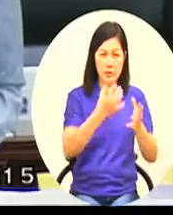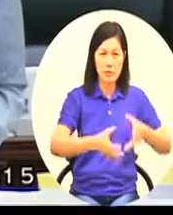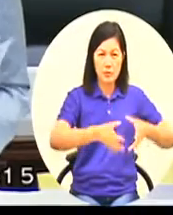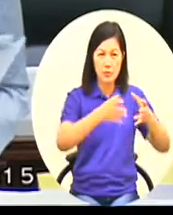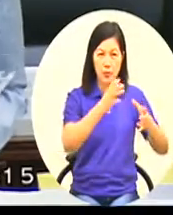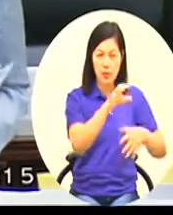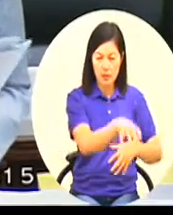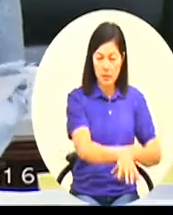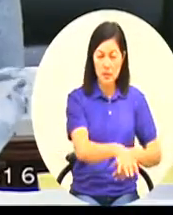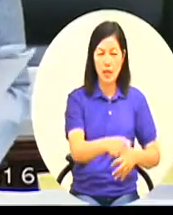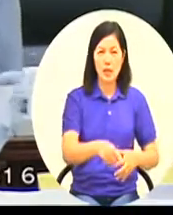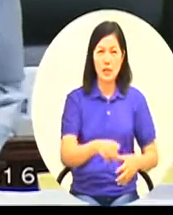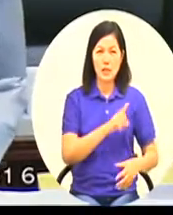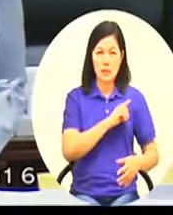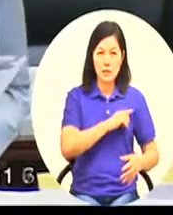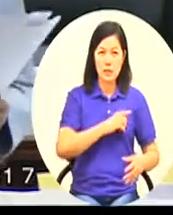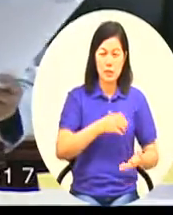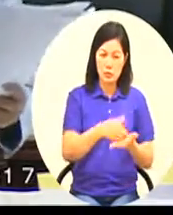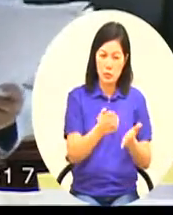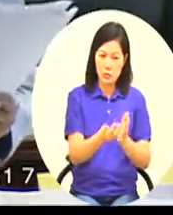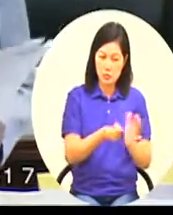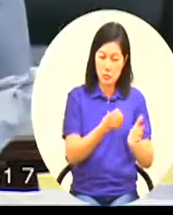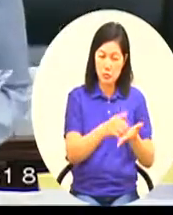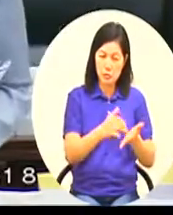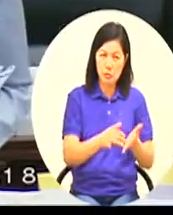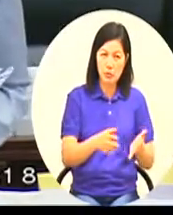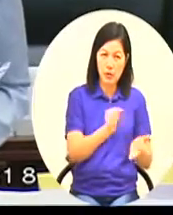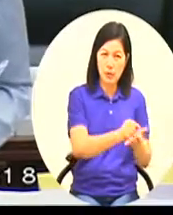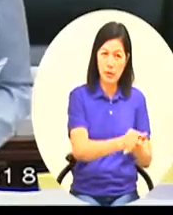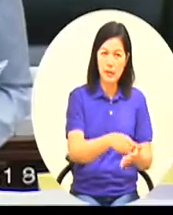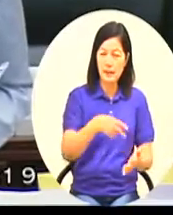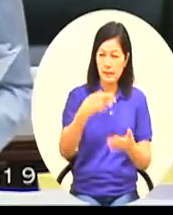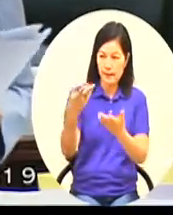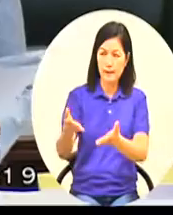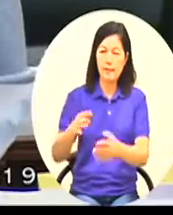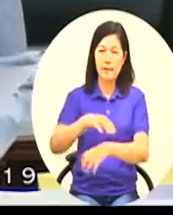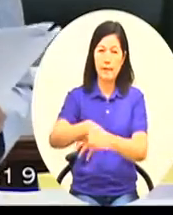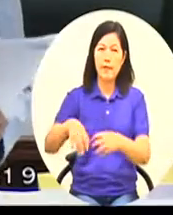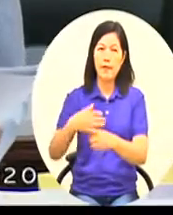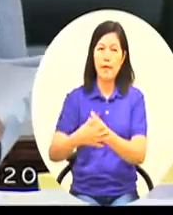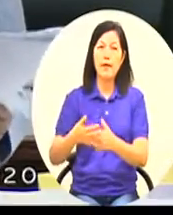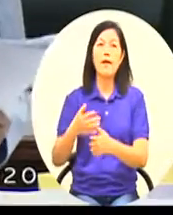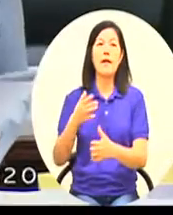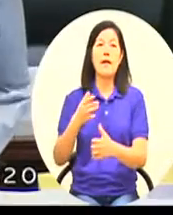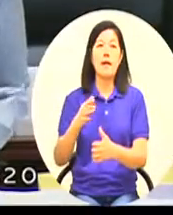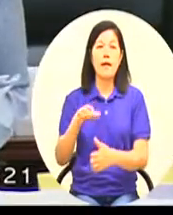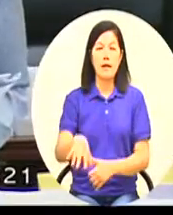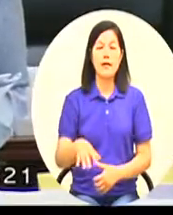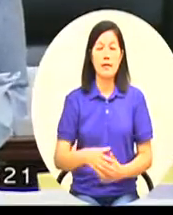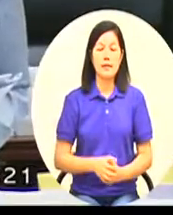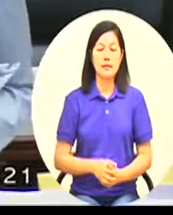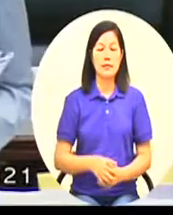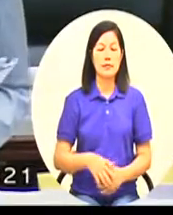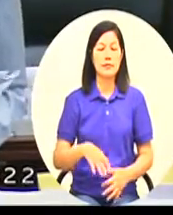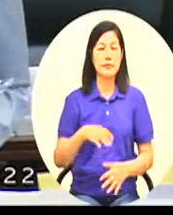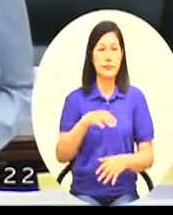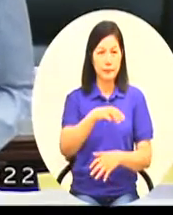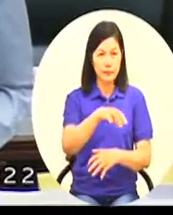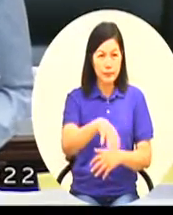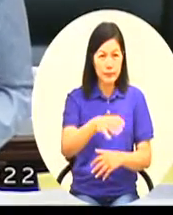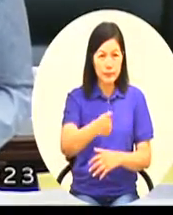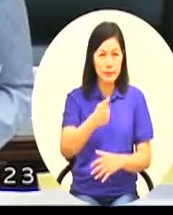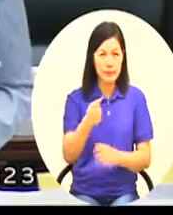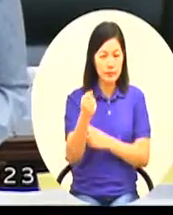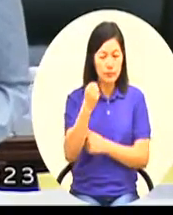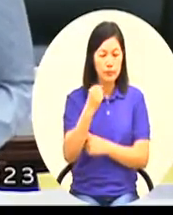单位，他们要自己编列预算，再来给我们的环保局。那也希望说这一块局长能够多多努力，包括我们的中